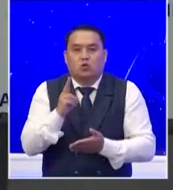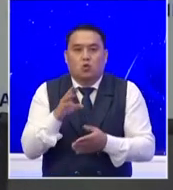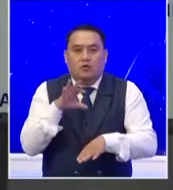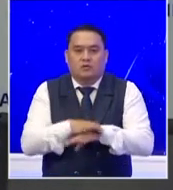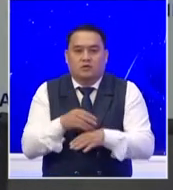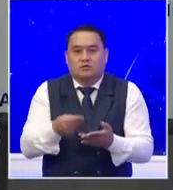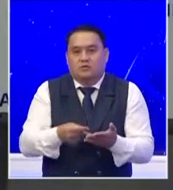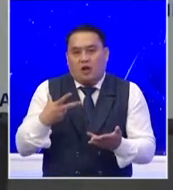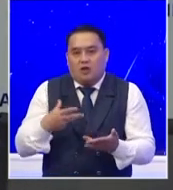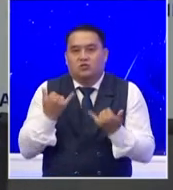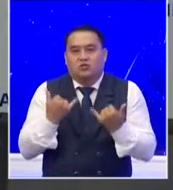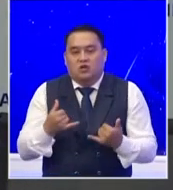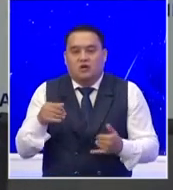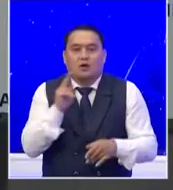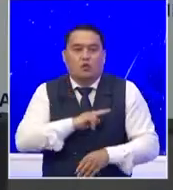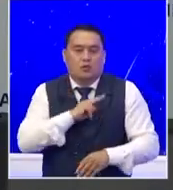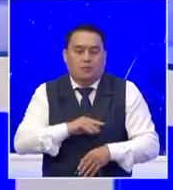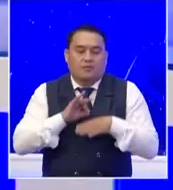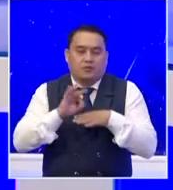взяты анализы, сейчас находятся в работе.